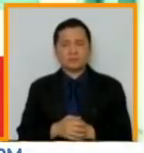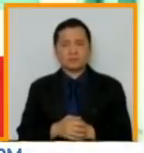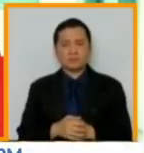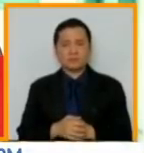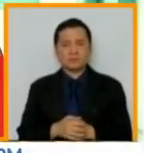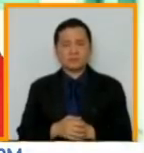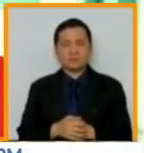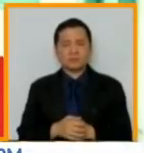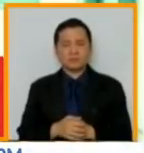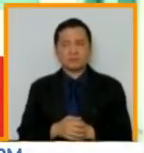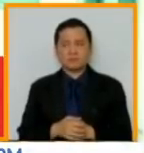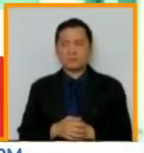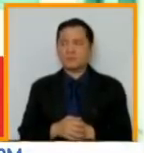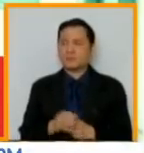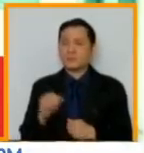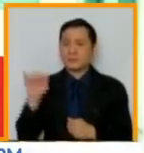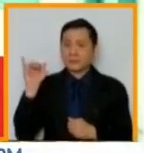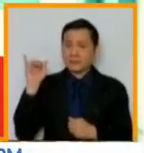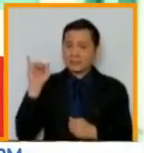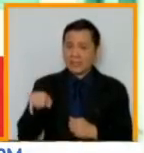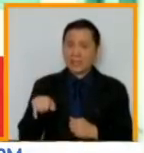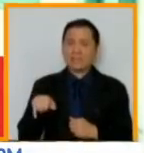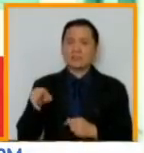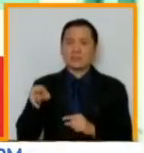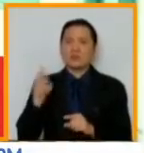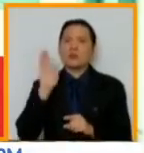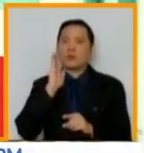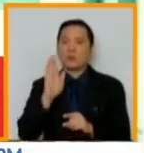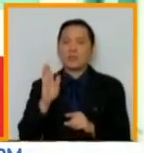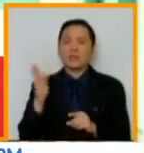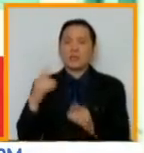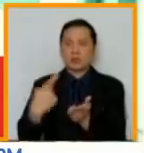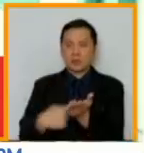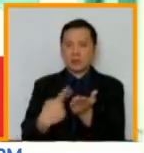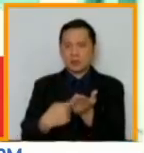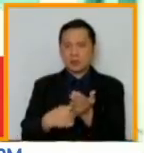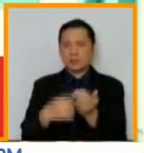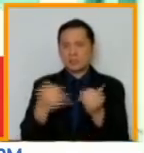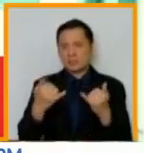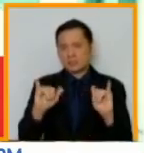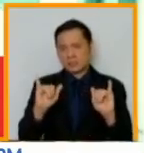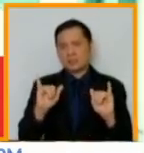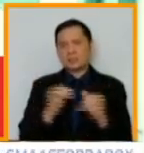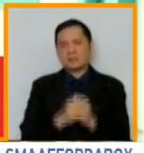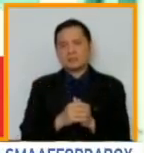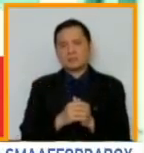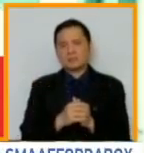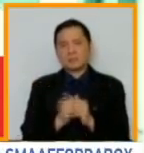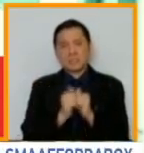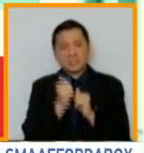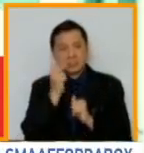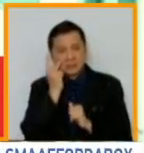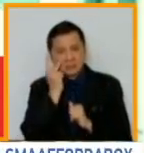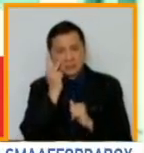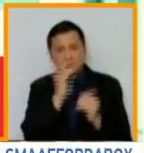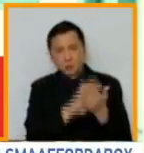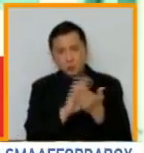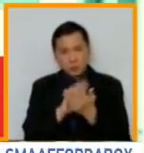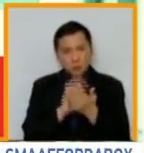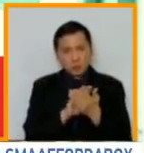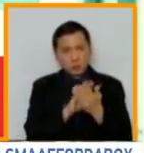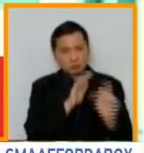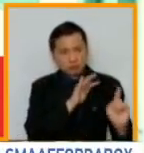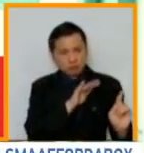Yan po yung magiging isa sa batayan natin ng pagpili ng paaralan, no? Tingnan natin yung mga paaralan na kung saan yung